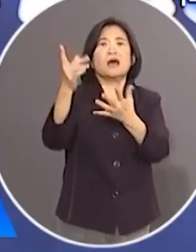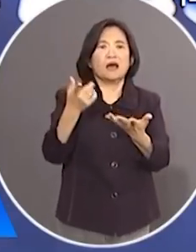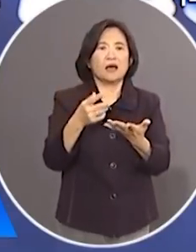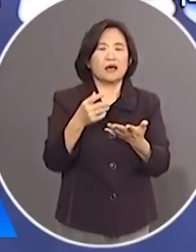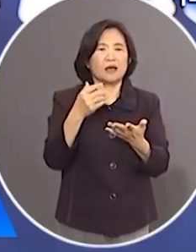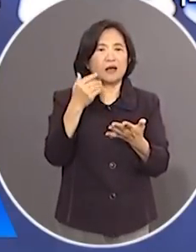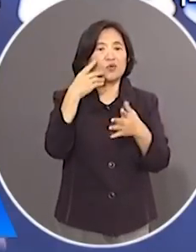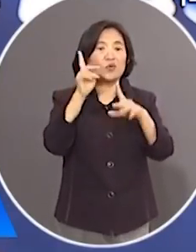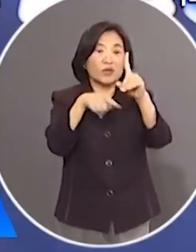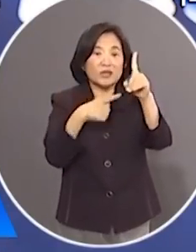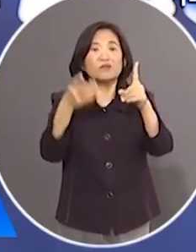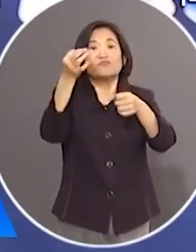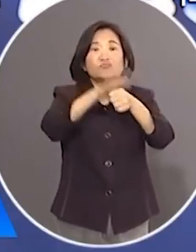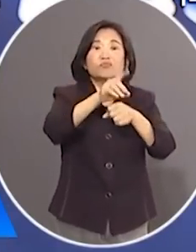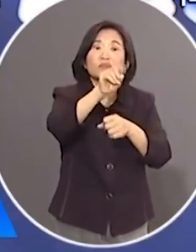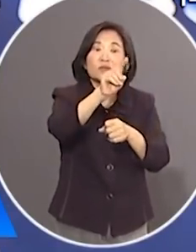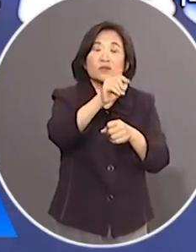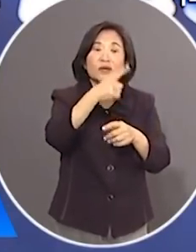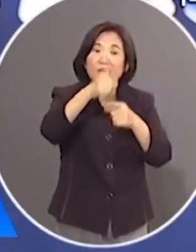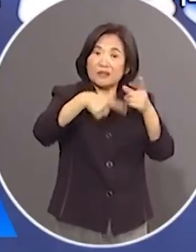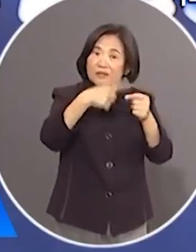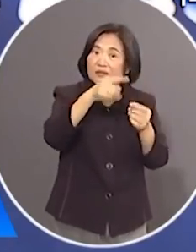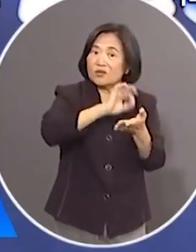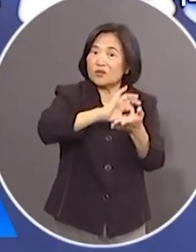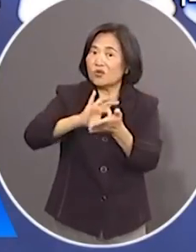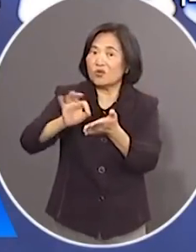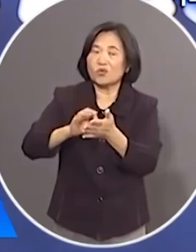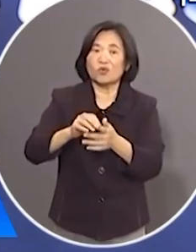一人补助10000块，一年至